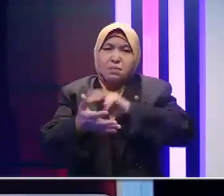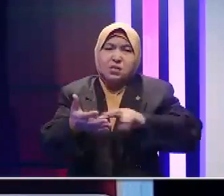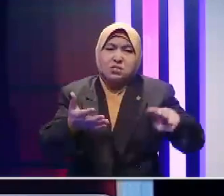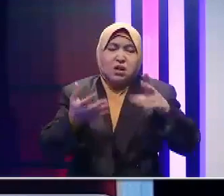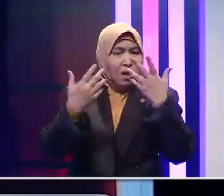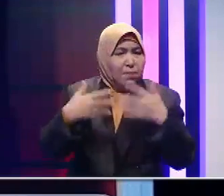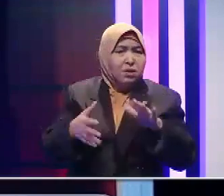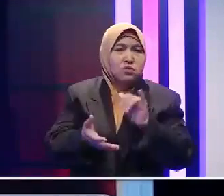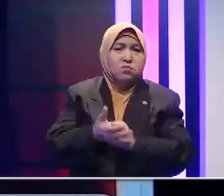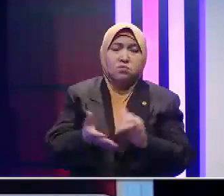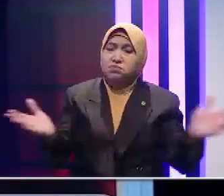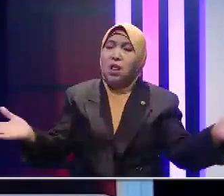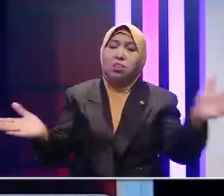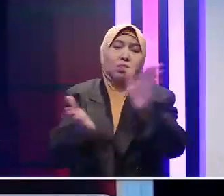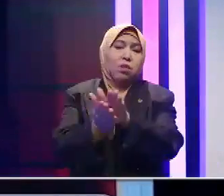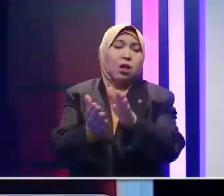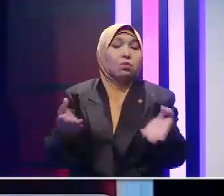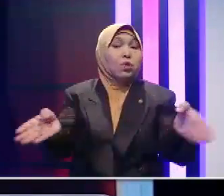kemudiannya saya tutup.